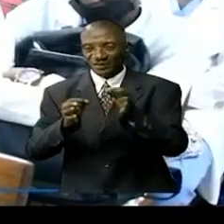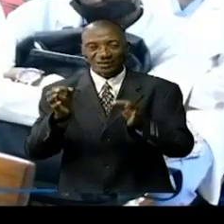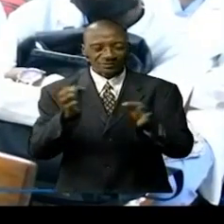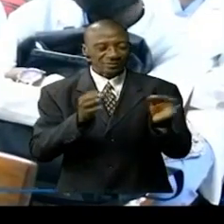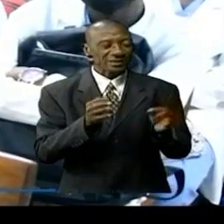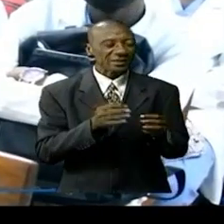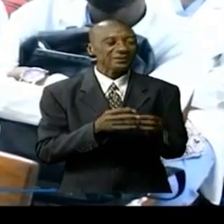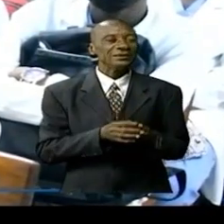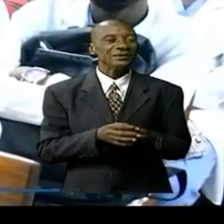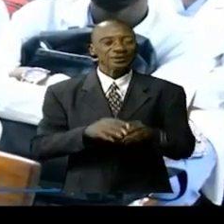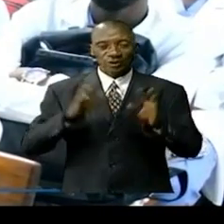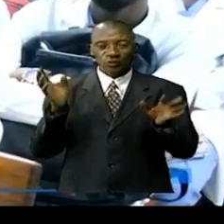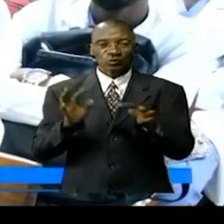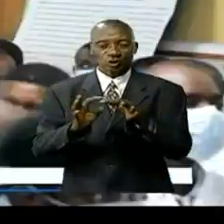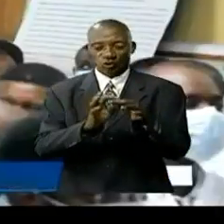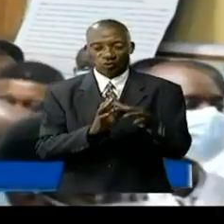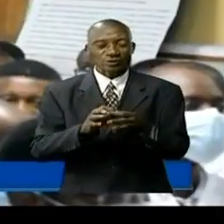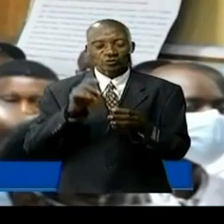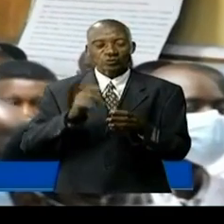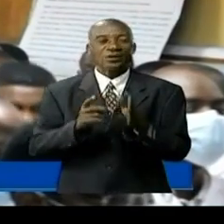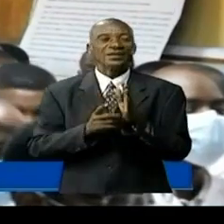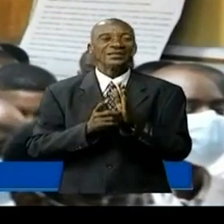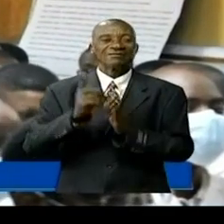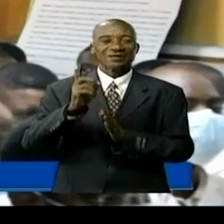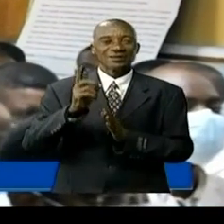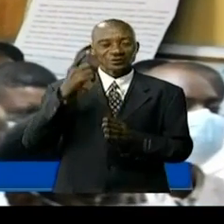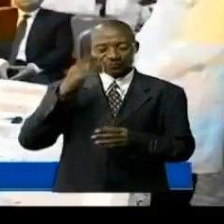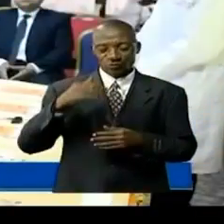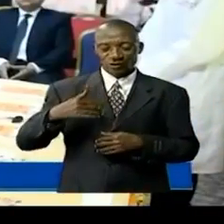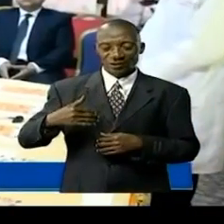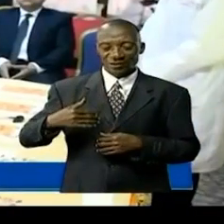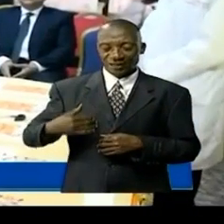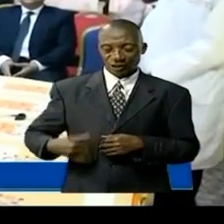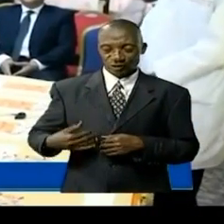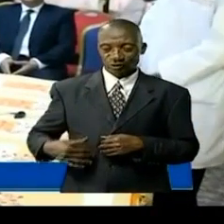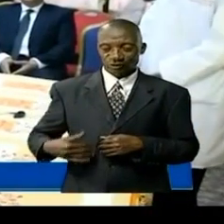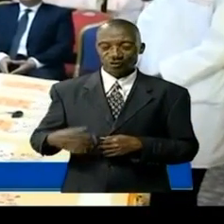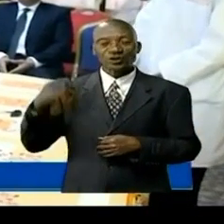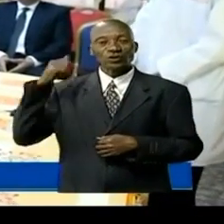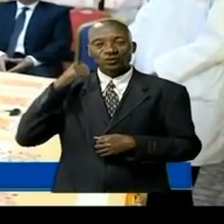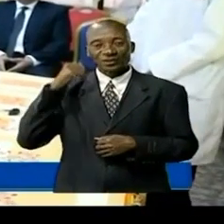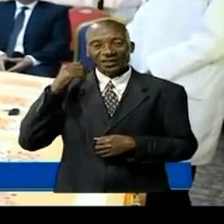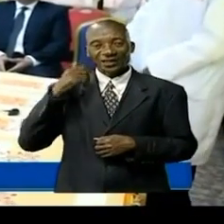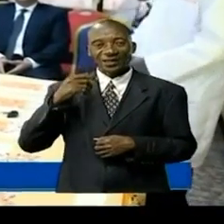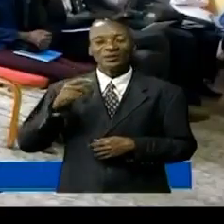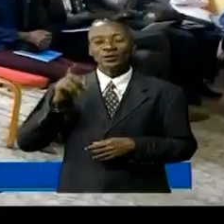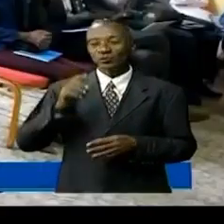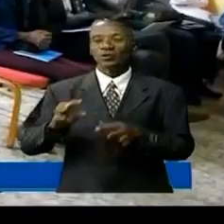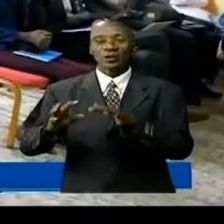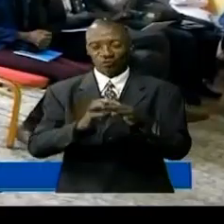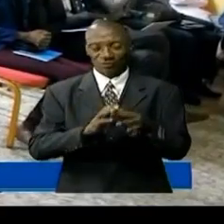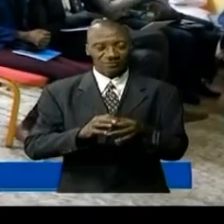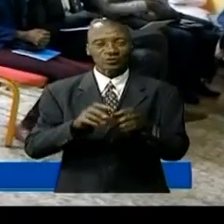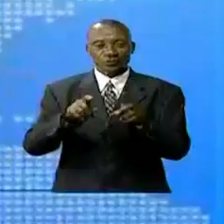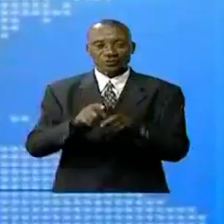le centre de neurochirurgie de la RDC en général et des cliniques universitaires en